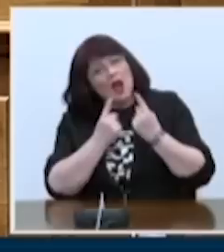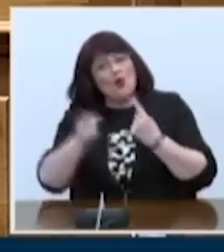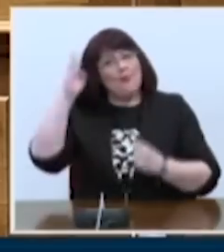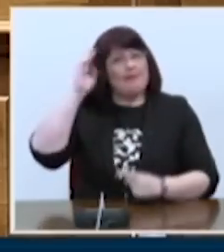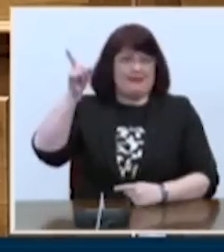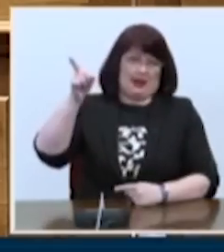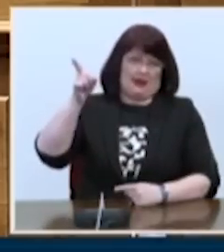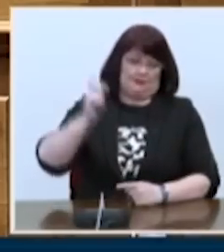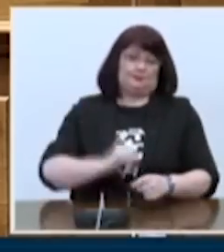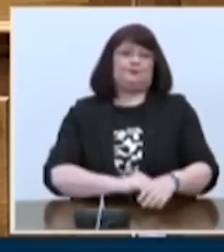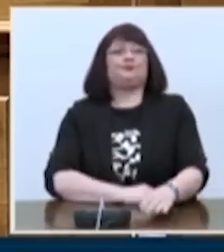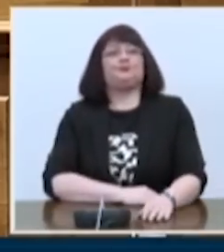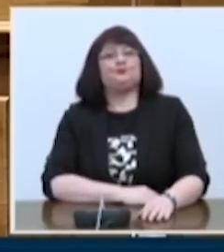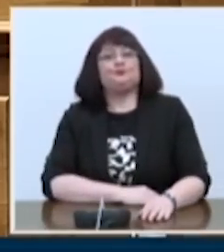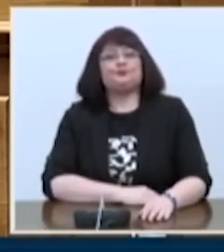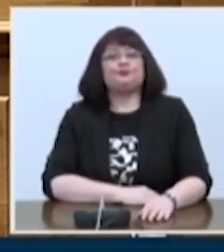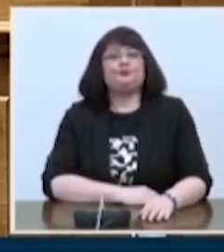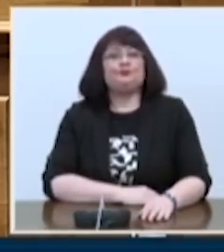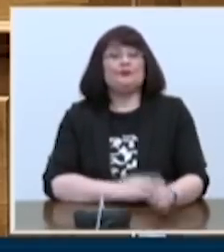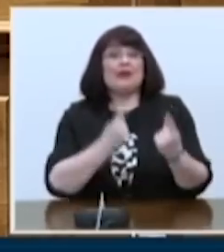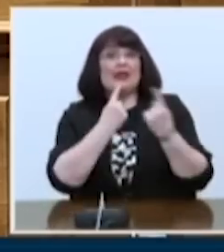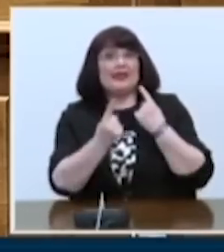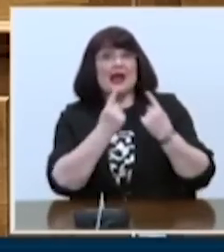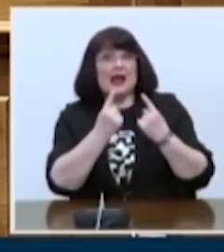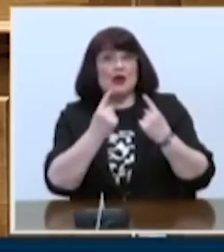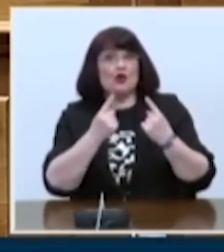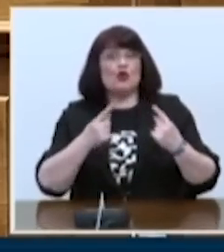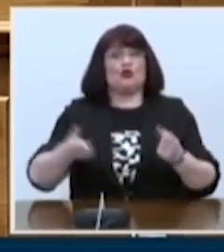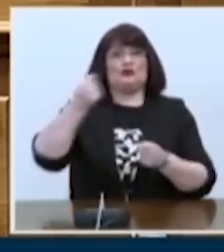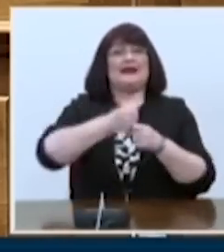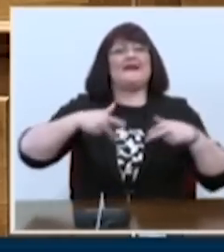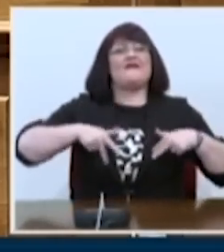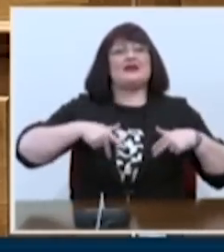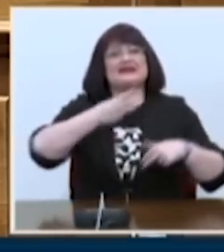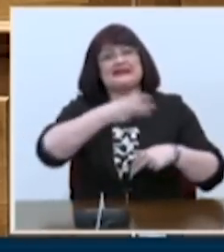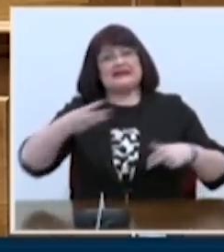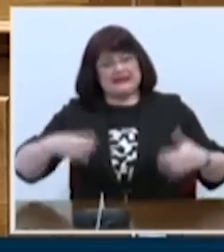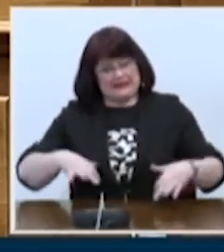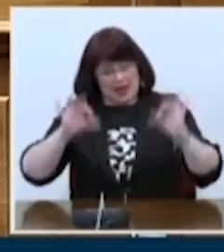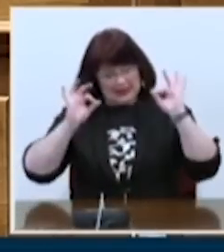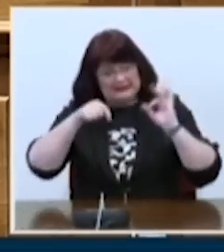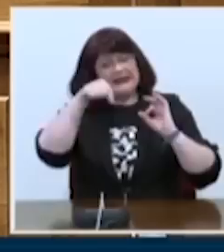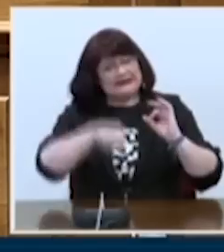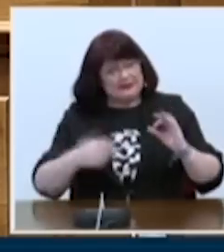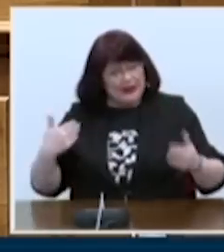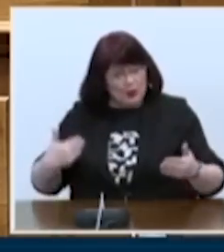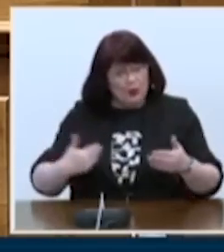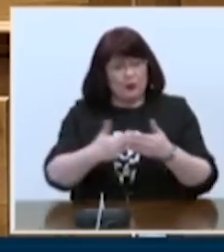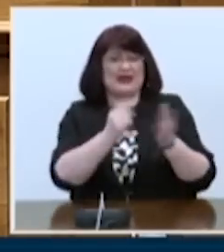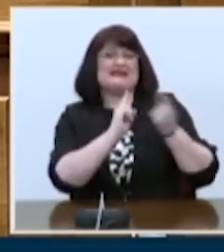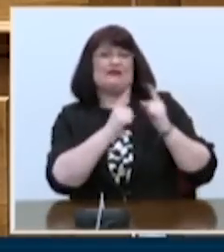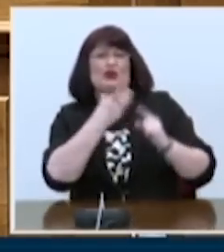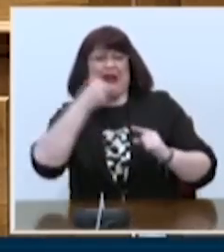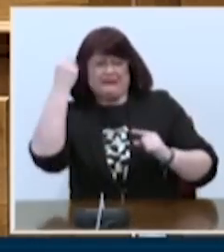Αμερικής, ο οποίος εγκαινιάστηκε από την κυβέρνηση του ΣΥΡΙΖΑ και καταλήγει στη σημερινή συμφωνία έκτρωμα, την